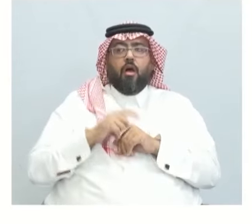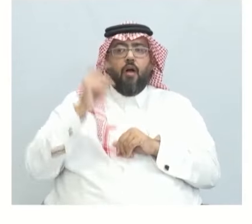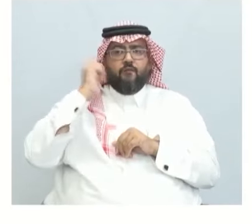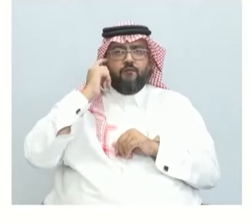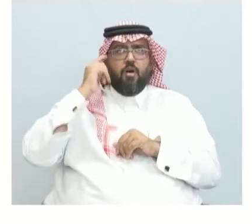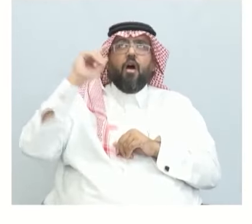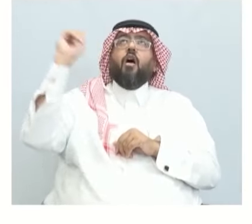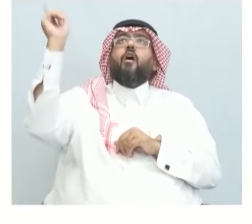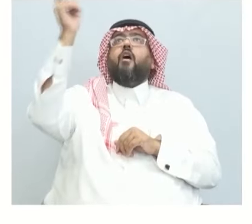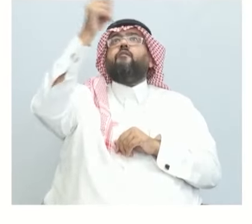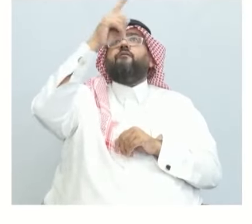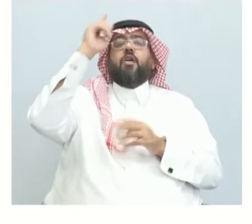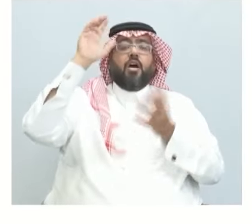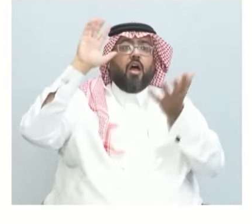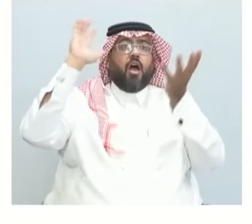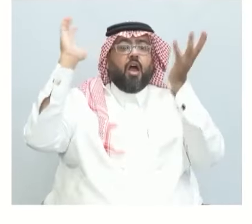بالفلك